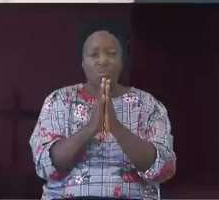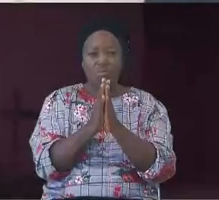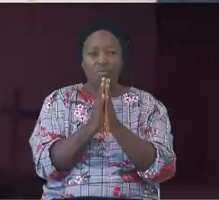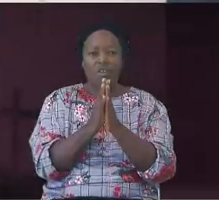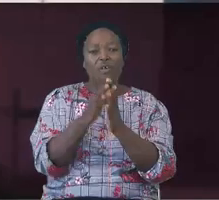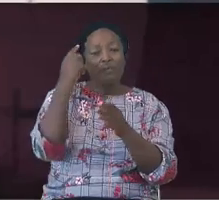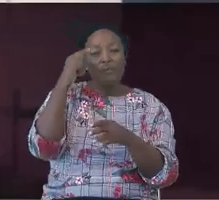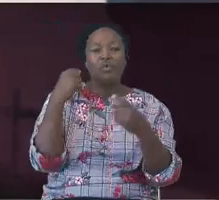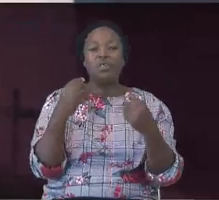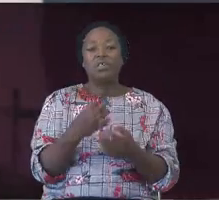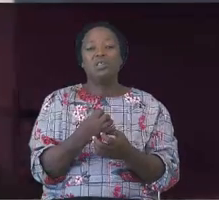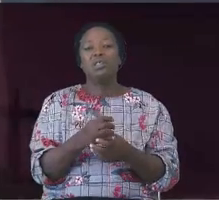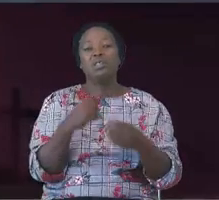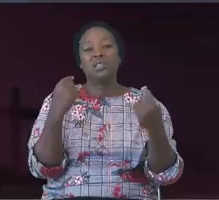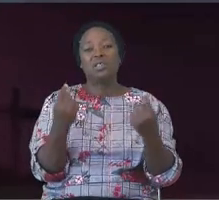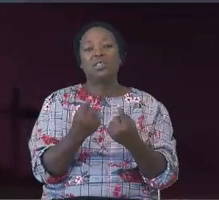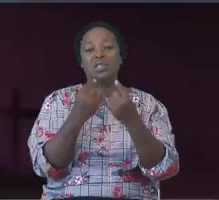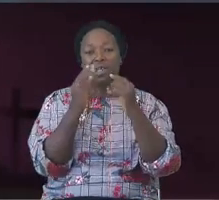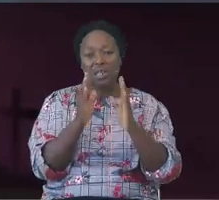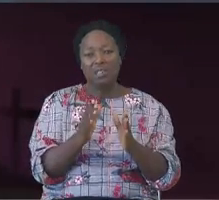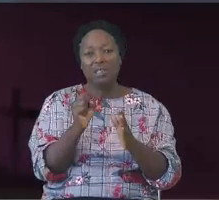Deuxième déclaration, la merveille de